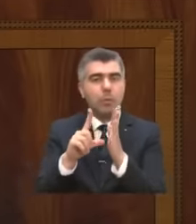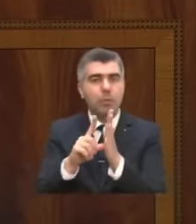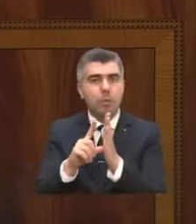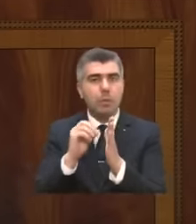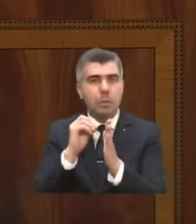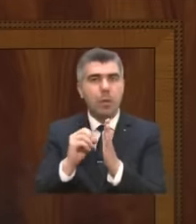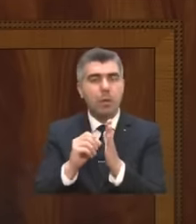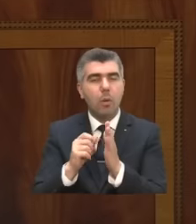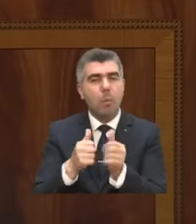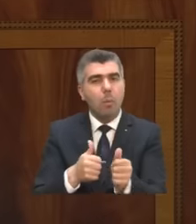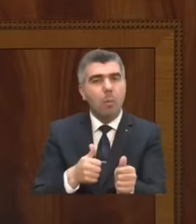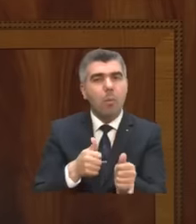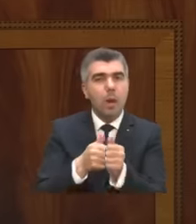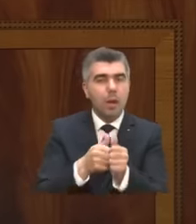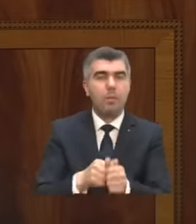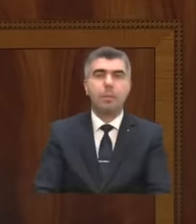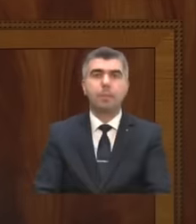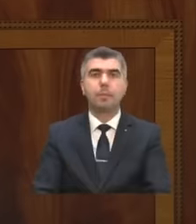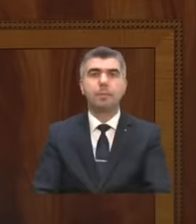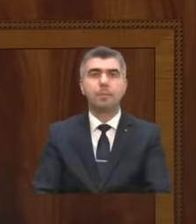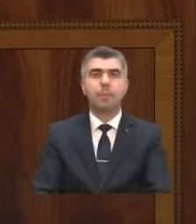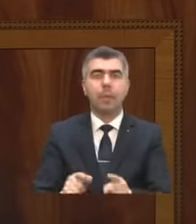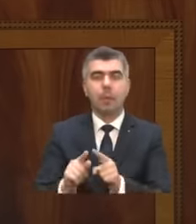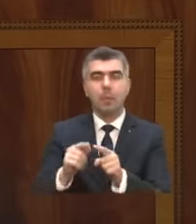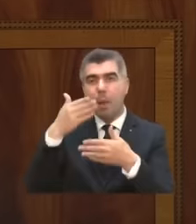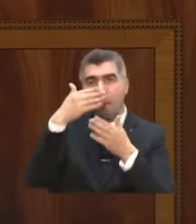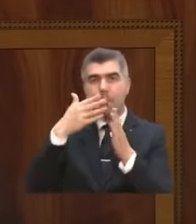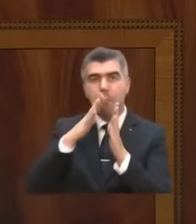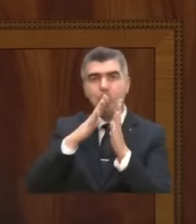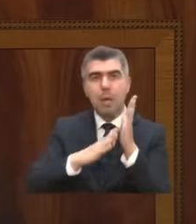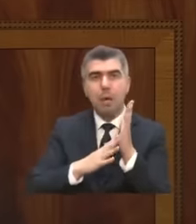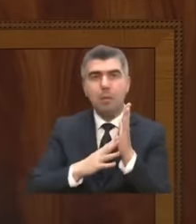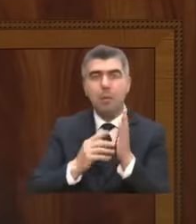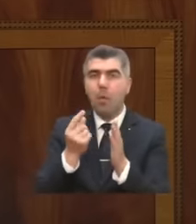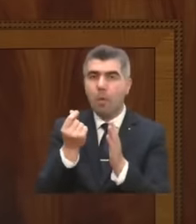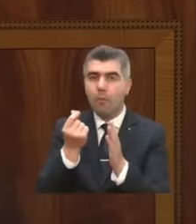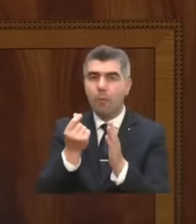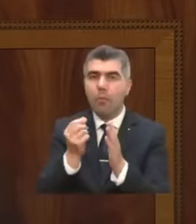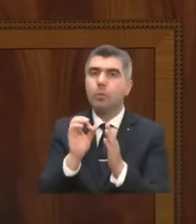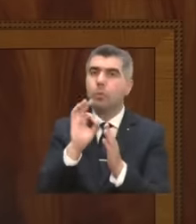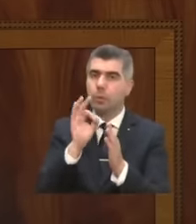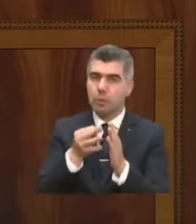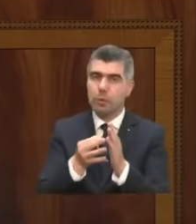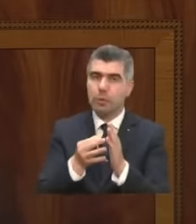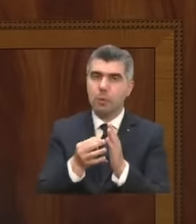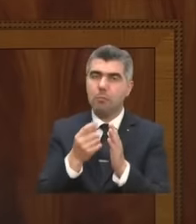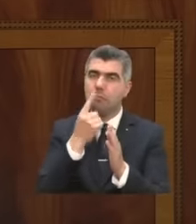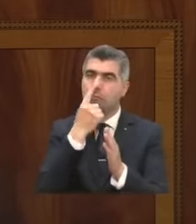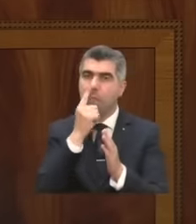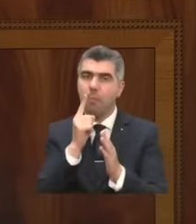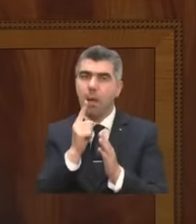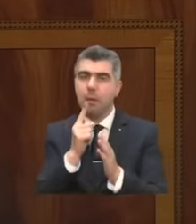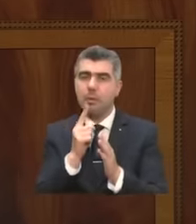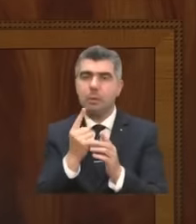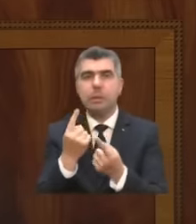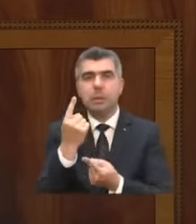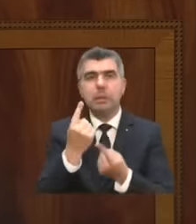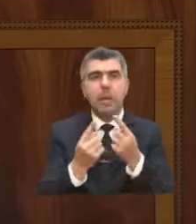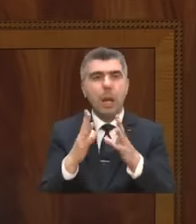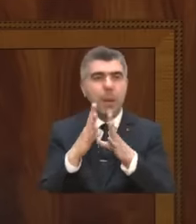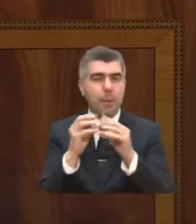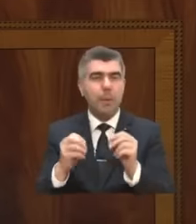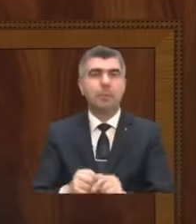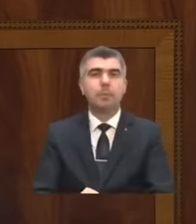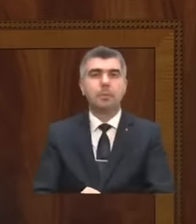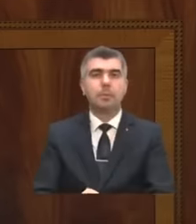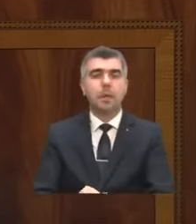لأن المواطن ولا ولا ولا ولا كيتساءل، كيقول فاش كيبغيو الفلوس كيلقاوها، فاش ما كيبغيوش الفلوس ربما كتغيب. إصلاح